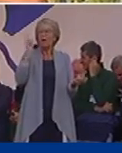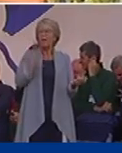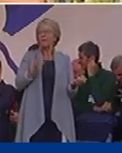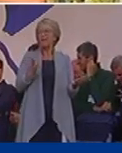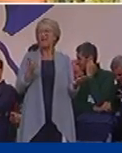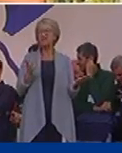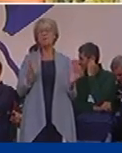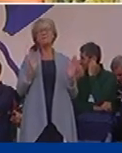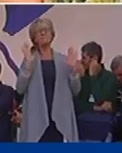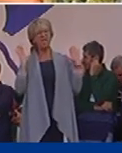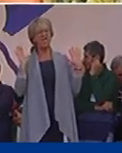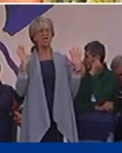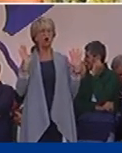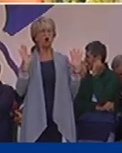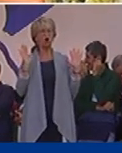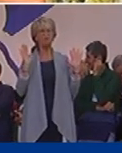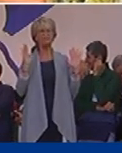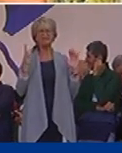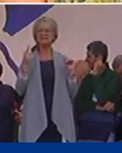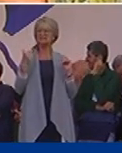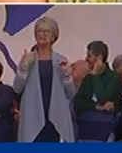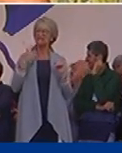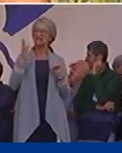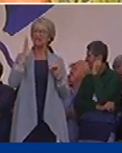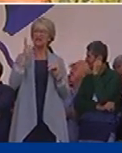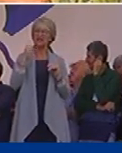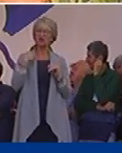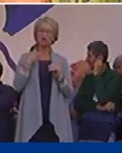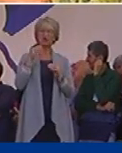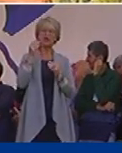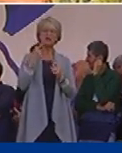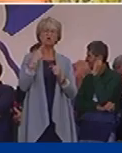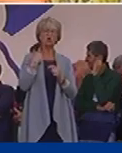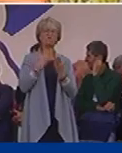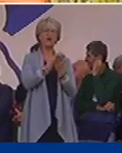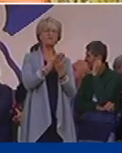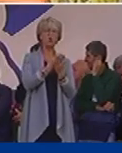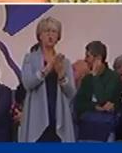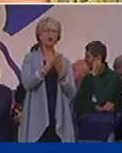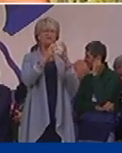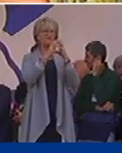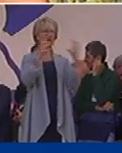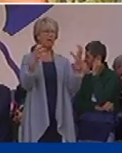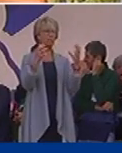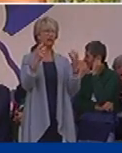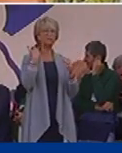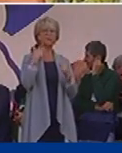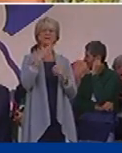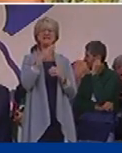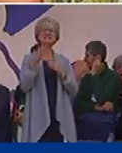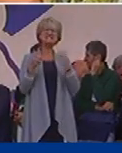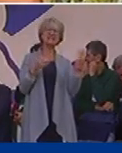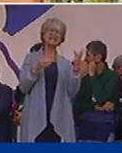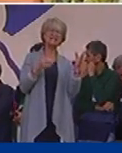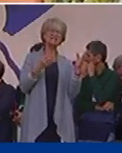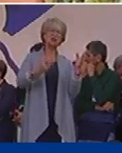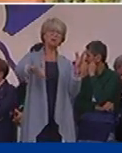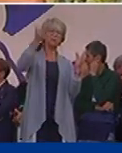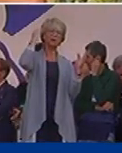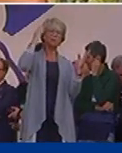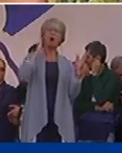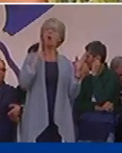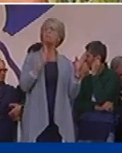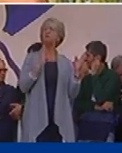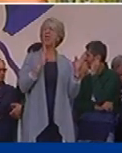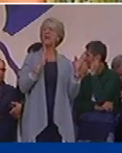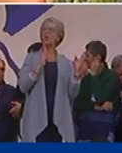Però mi sono reso conto che io votavo per la sinistra delle fabbriche, degli operai, di quando la sinistra era quella di Enrico Berlinguer, che era una